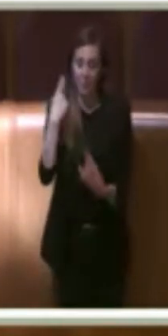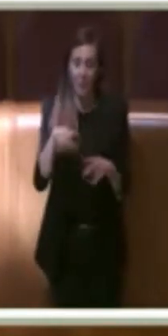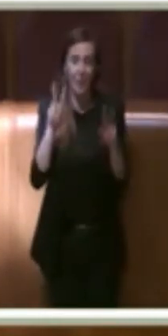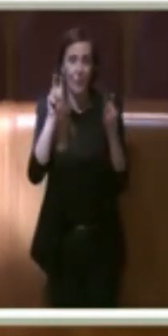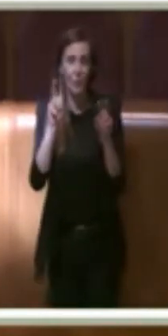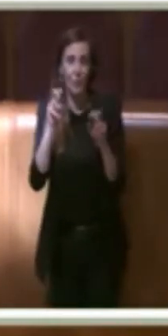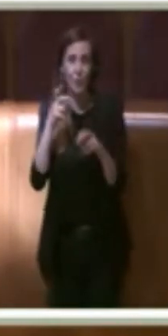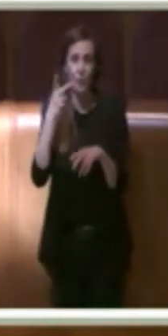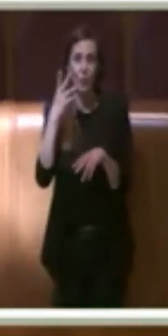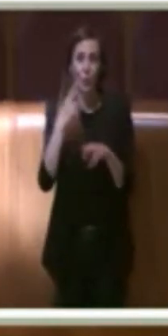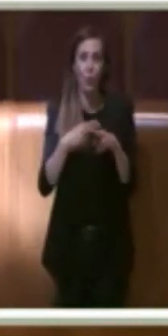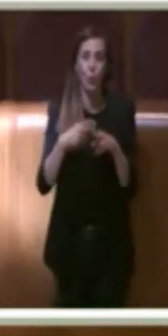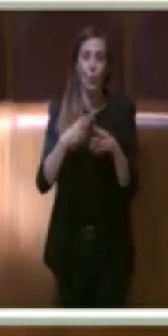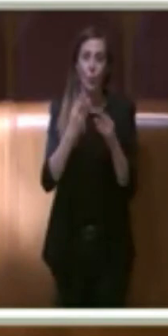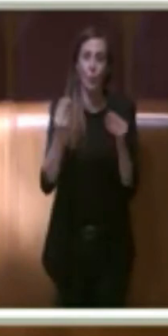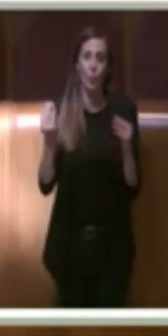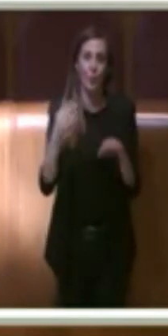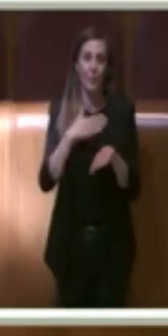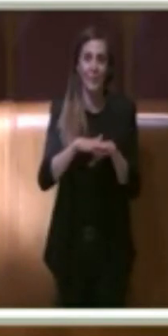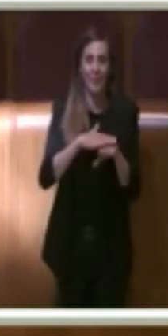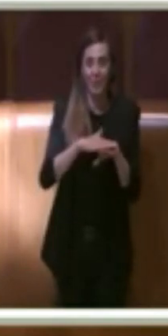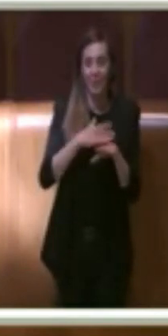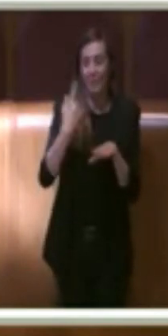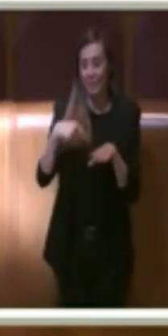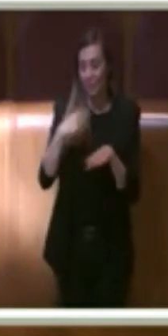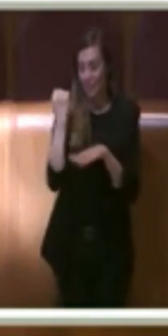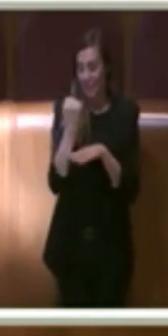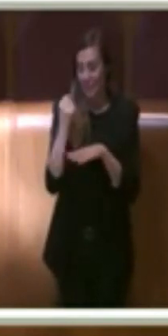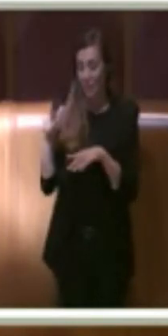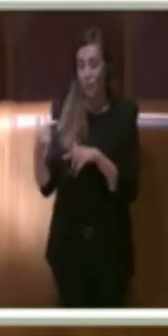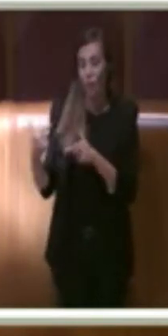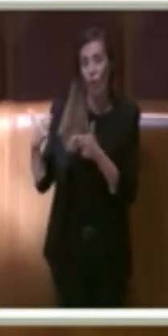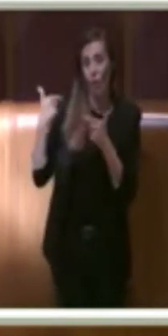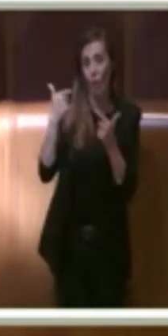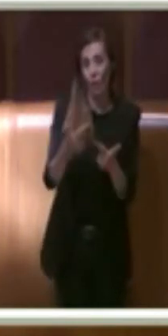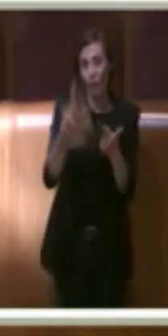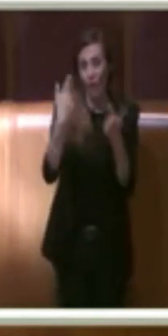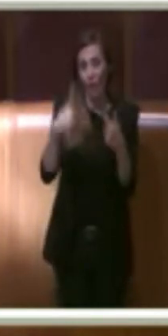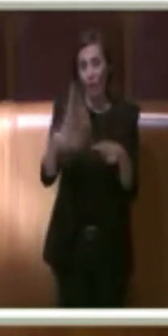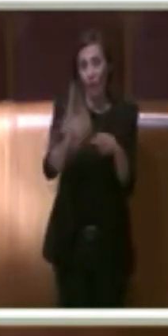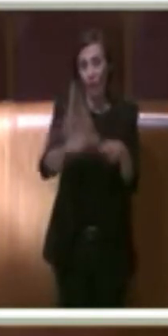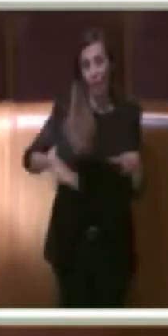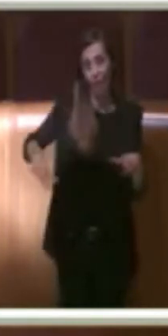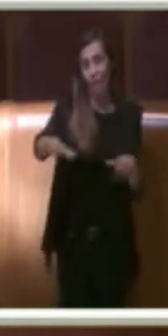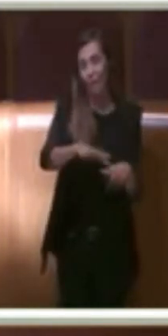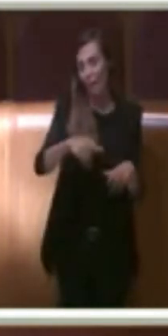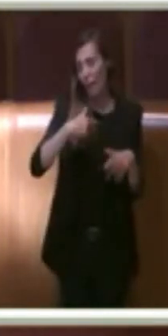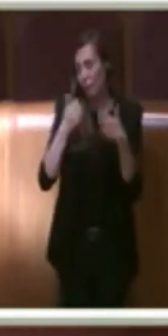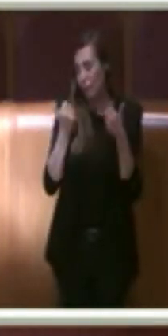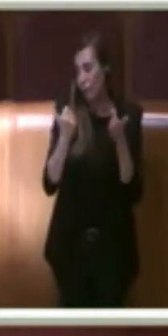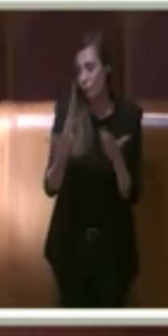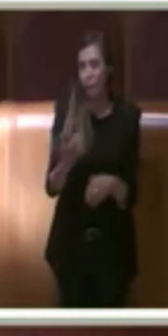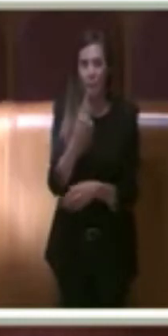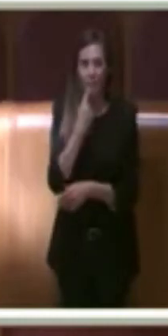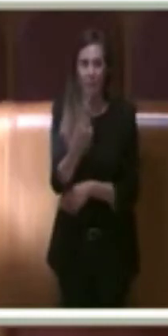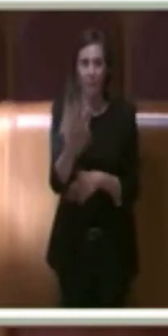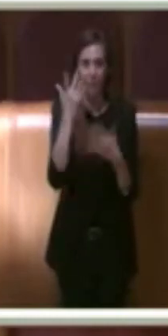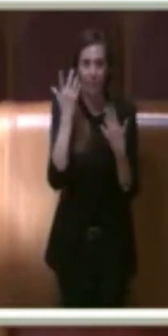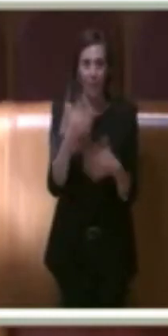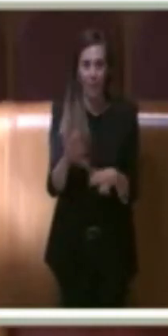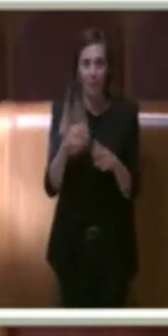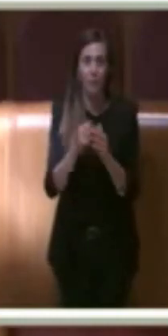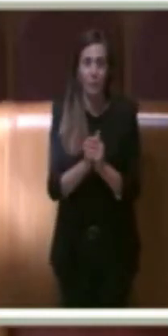dei servizi offerti da questa società ne abbiamo parlato tante volte in quest'aula. Allora,